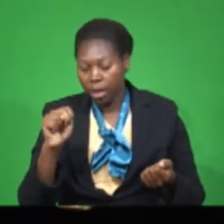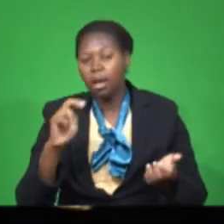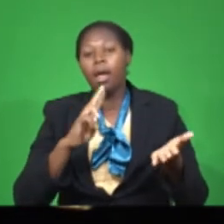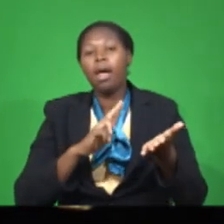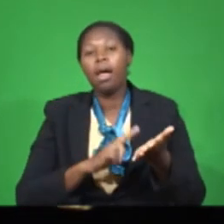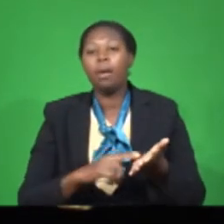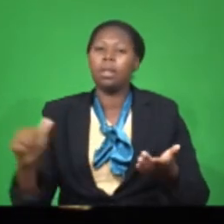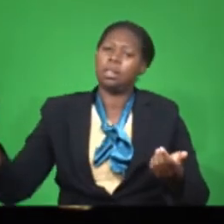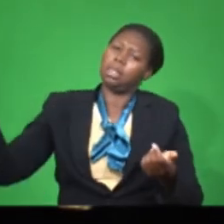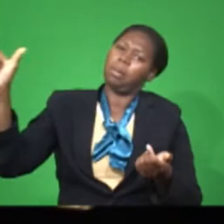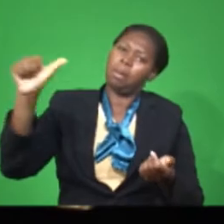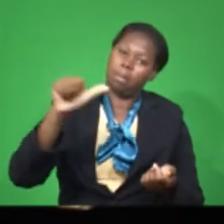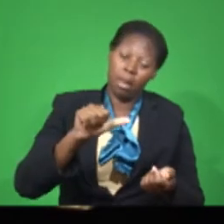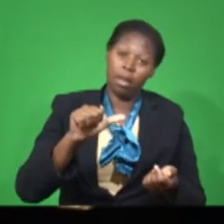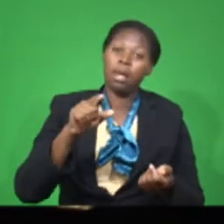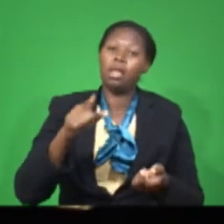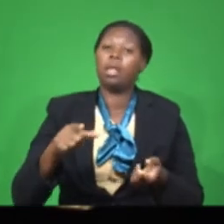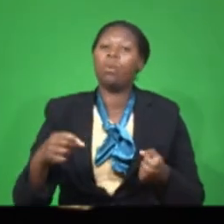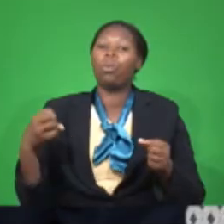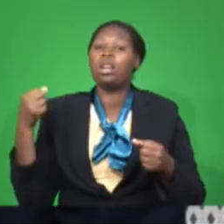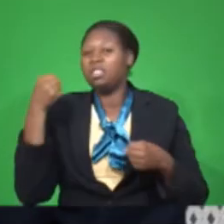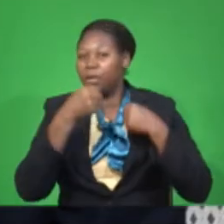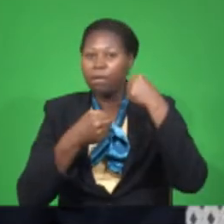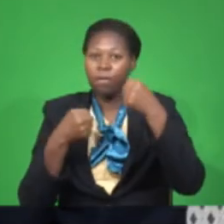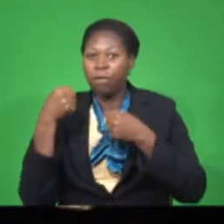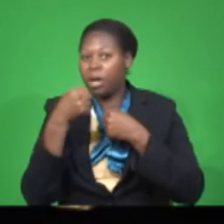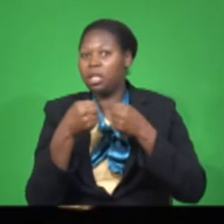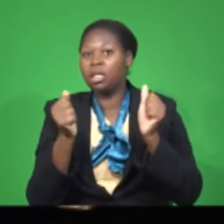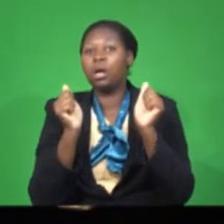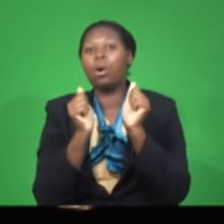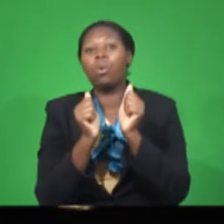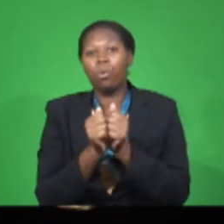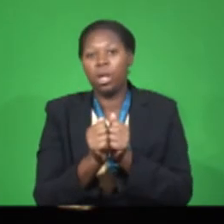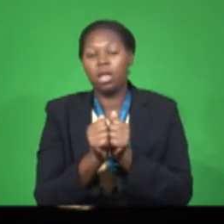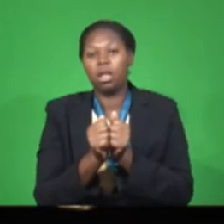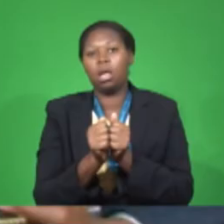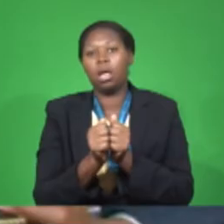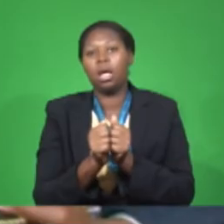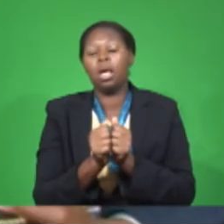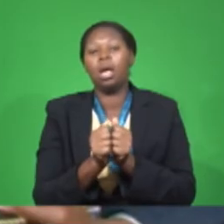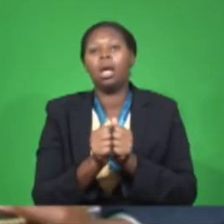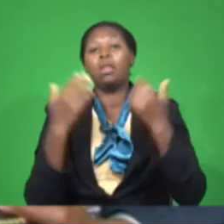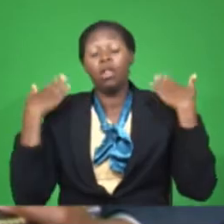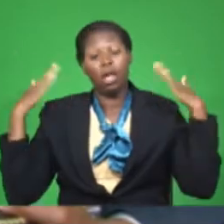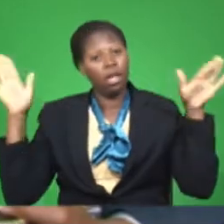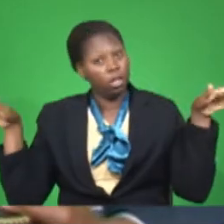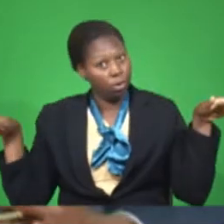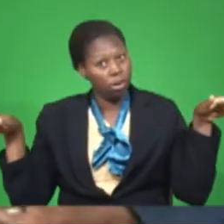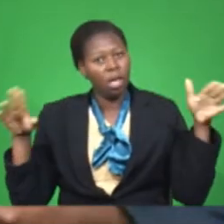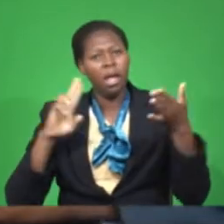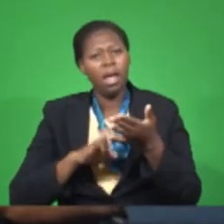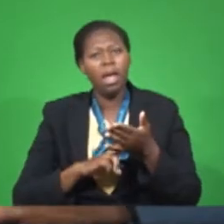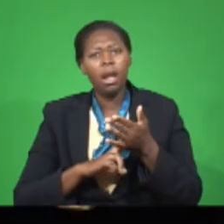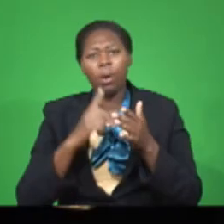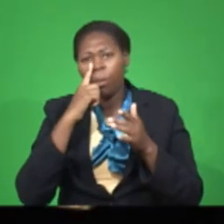achiita mutsimba nengirosi achifunga kuti ari kurwisana na Isau. Kunze kwakunoedza ndopa akazona kuti asi Isau wandiri kuita mutsimba naye